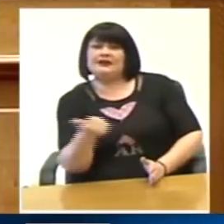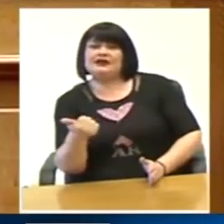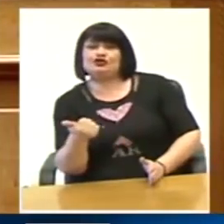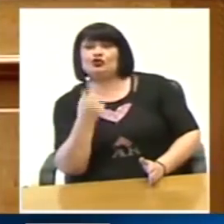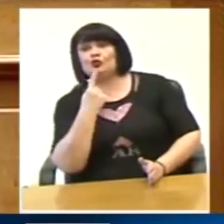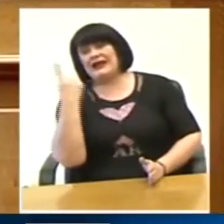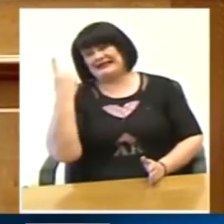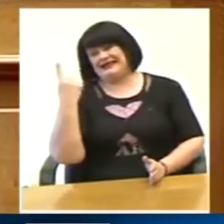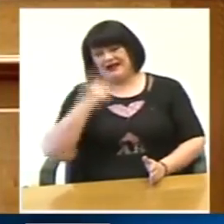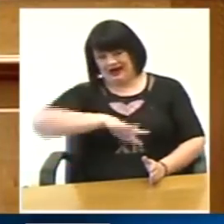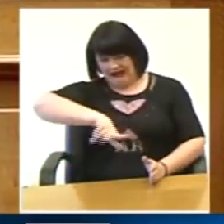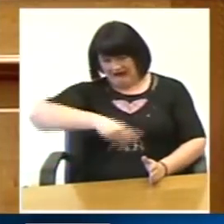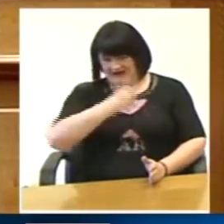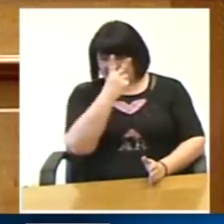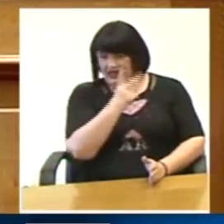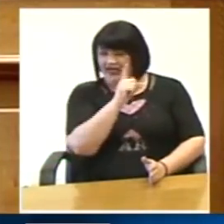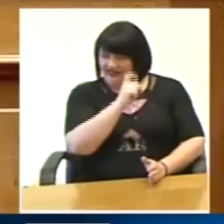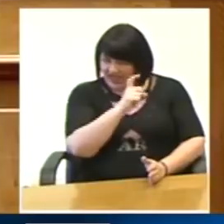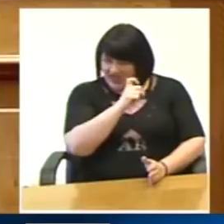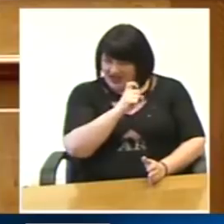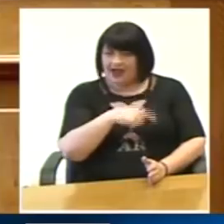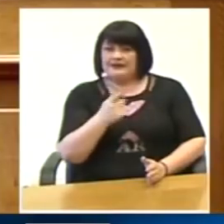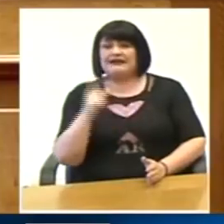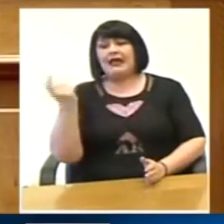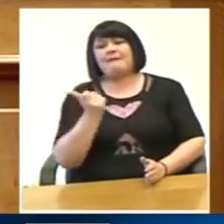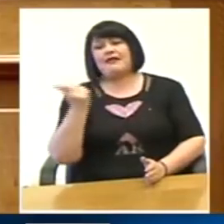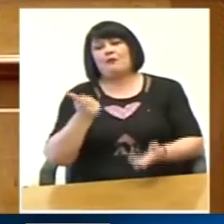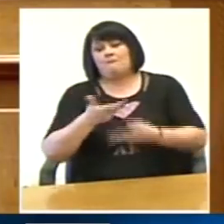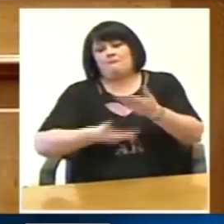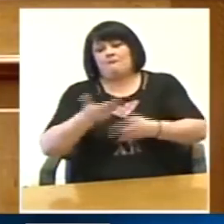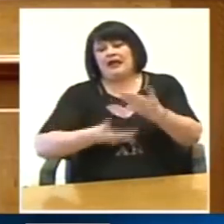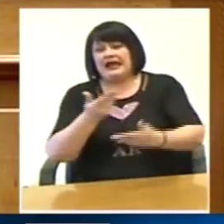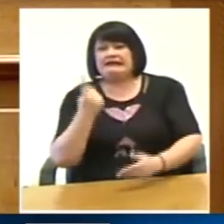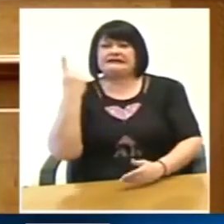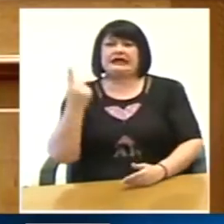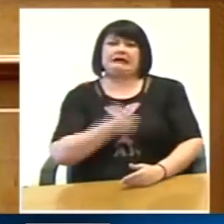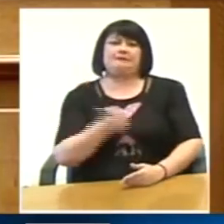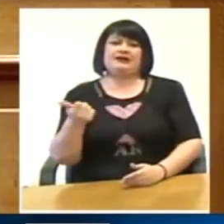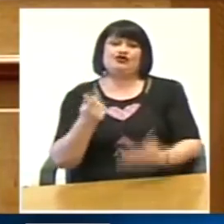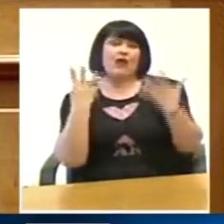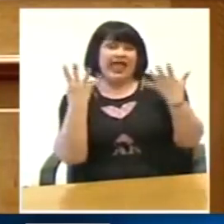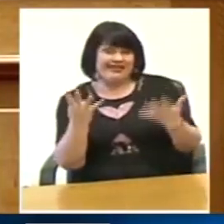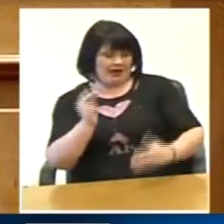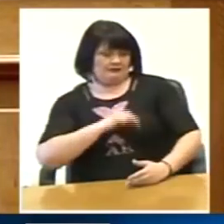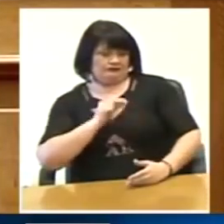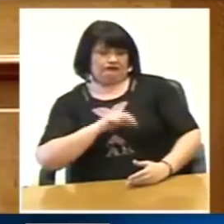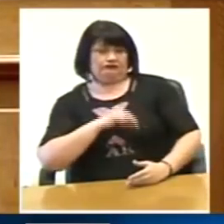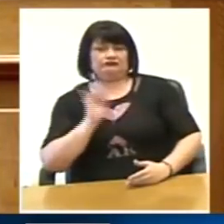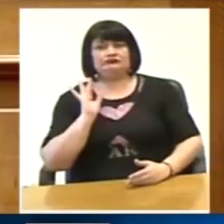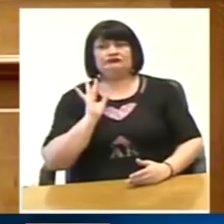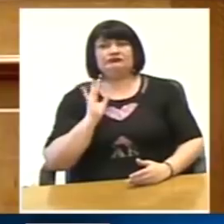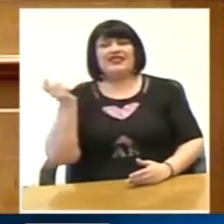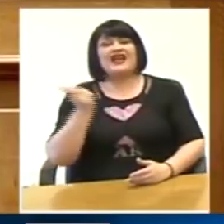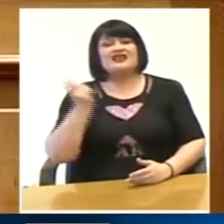δήθεν το ένα με τα διάφορα επιδόματα αλληλεγγύης. Ενώ τα υπόλοιπα 9 πηγαίνουν στις τσέπες των δανειστών,